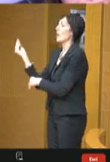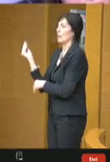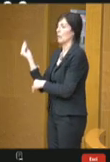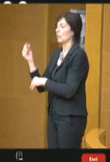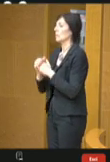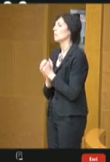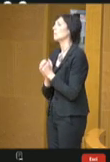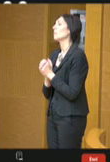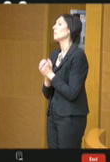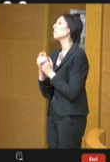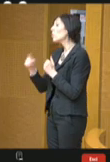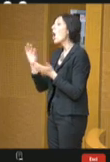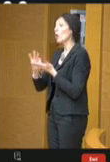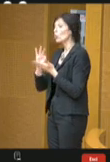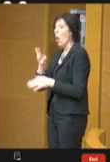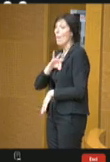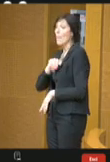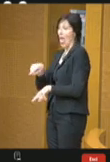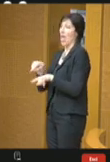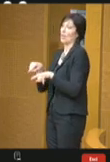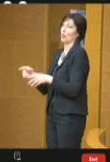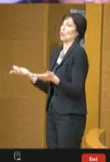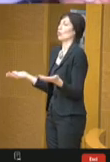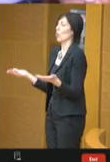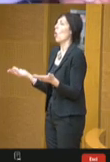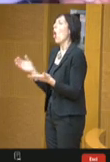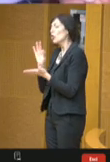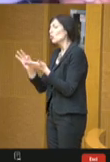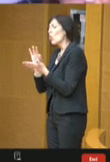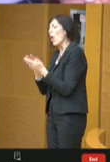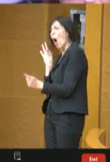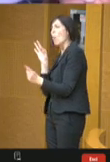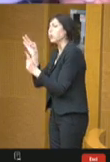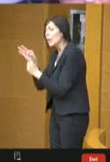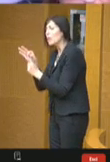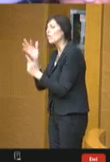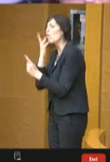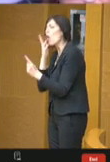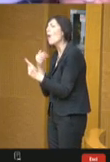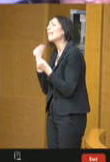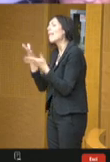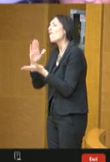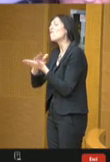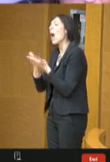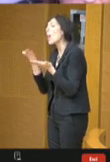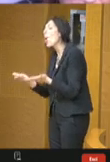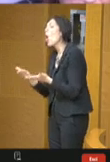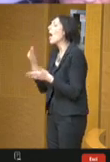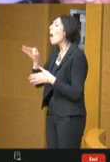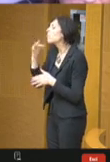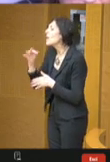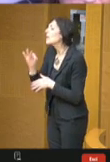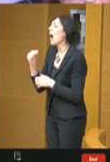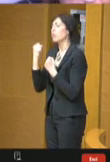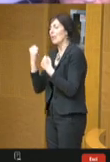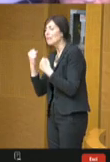E questa è la scuola del merito, la scuola che mira a valorizzare le abilità, le potenzialità, i talenti